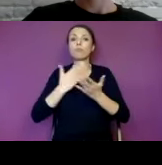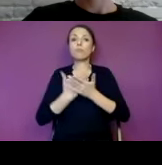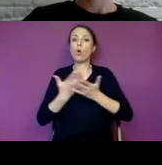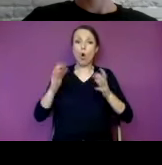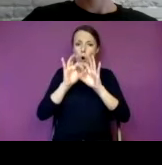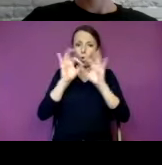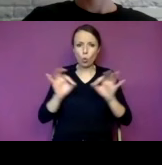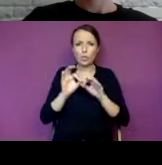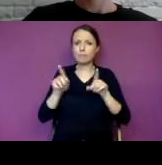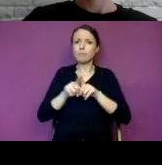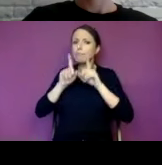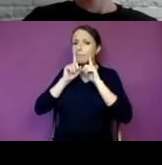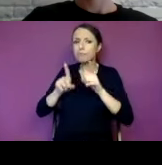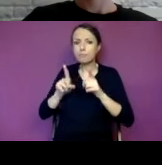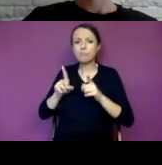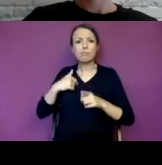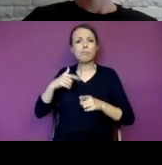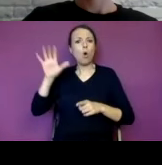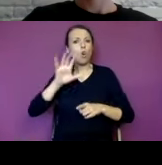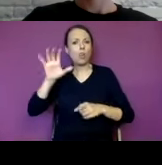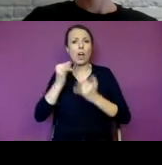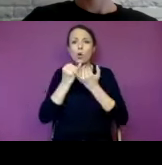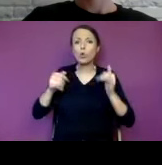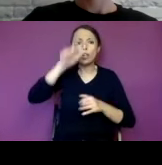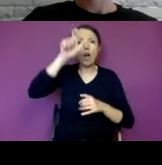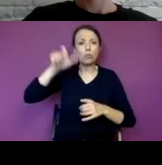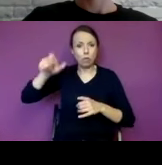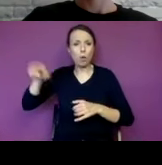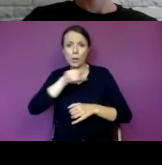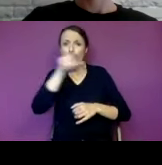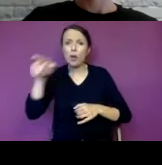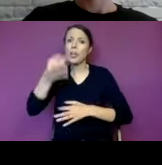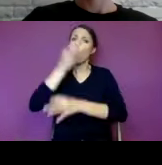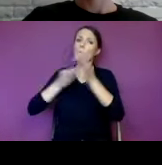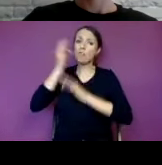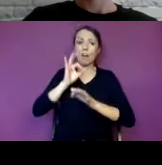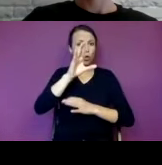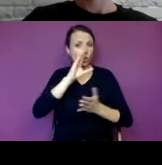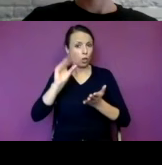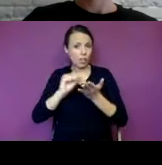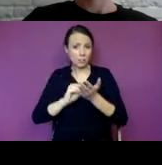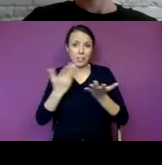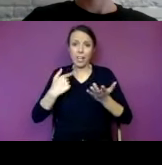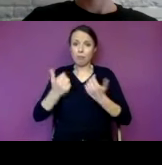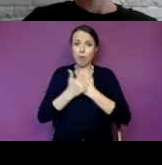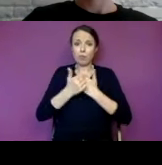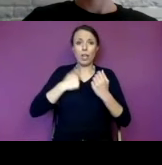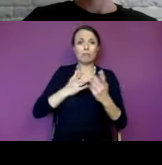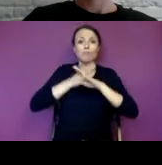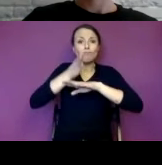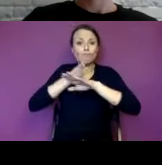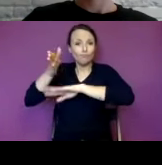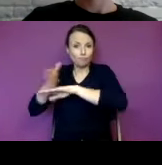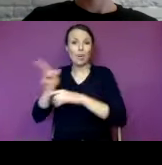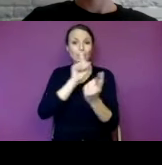oglądaną oczami różnych osób spotkanych po drodze. I ten sposób, nie wiem, czy to jest,